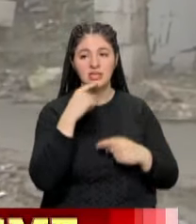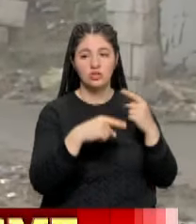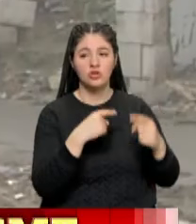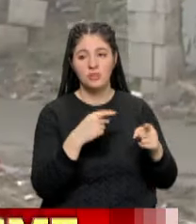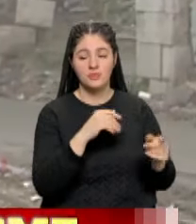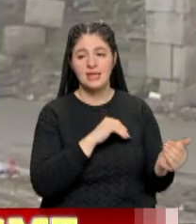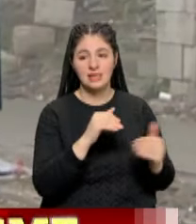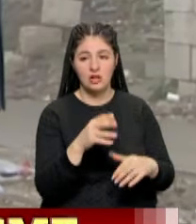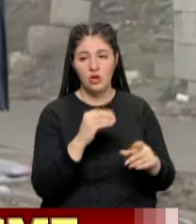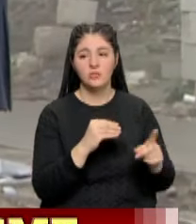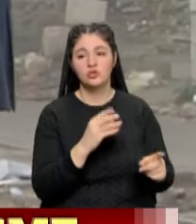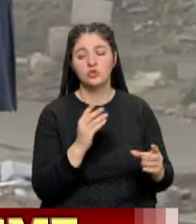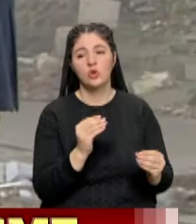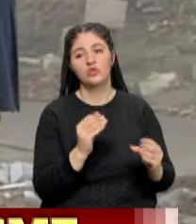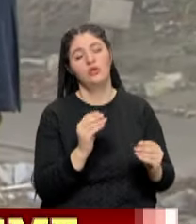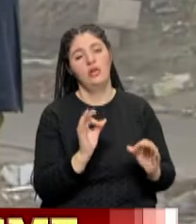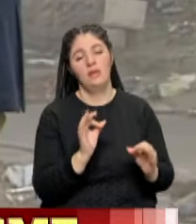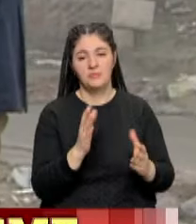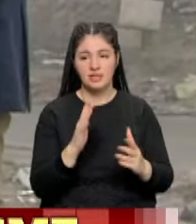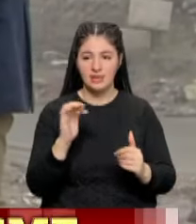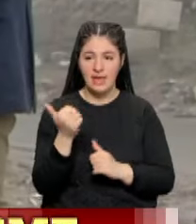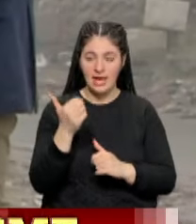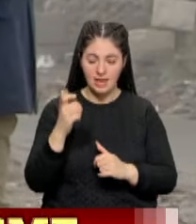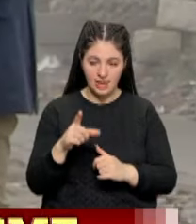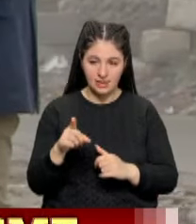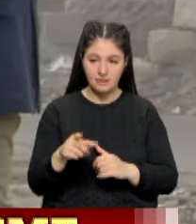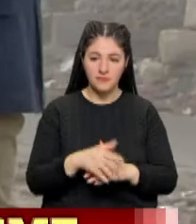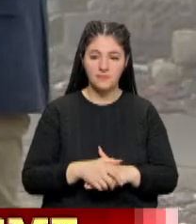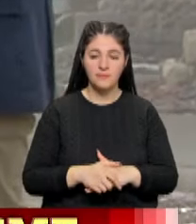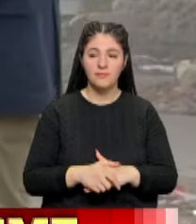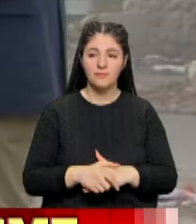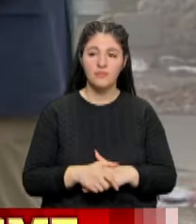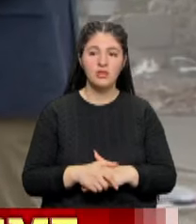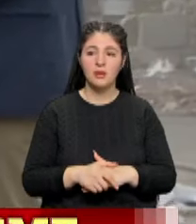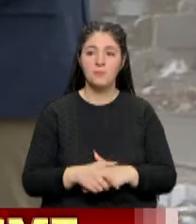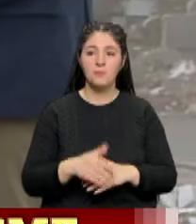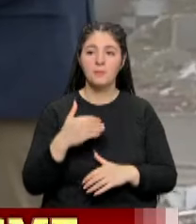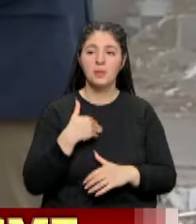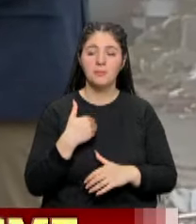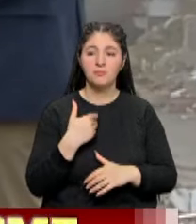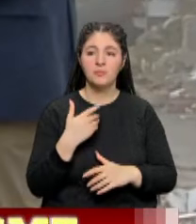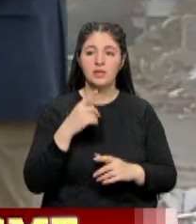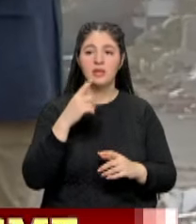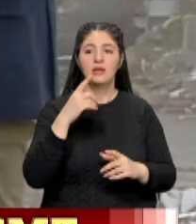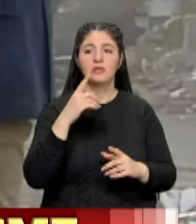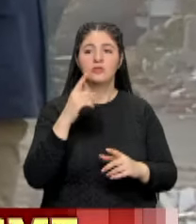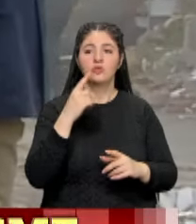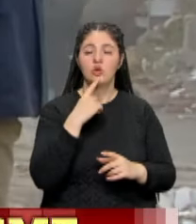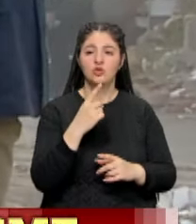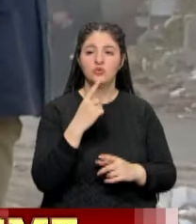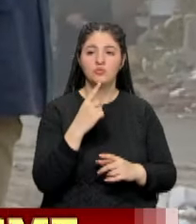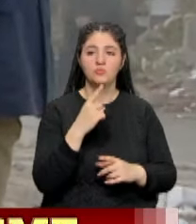dönümünde gelmesi çok çok önemliydi, değerliydi. Valla benim bir